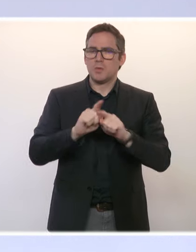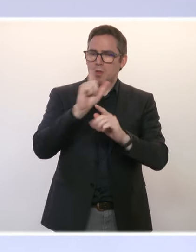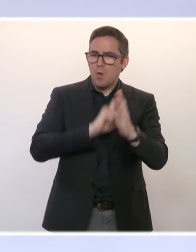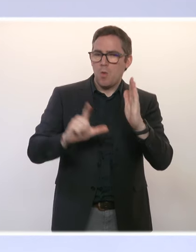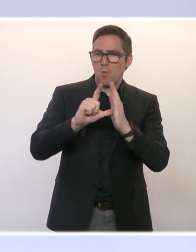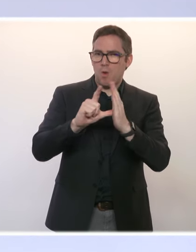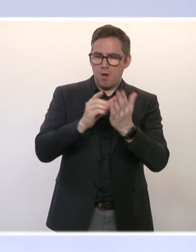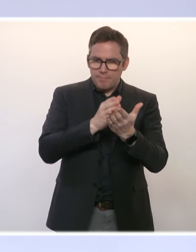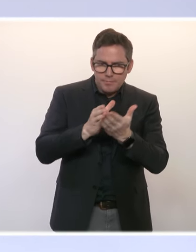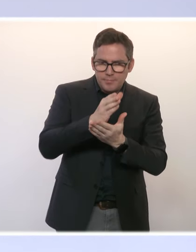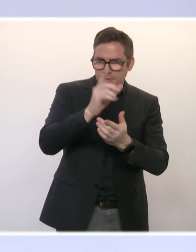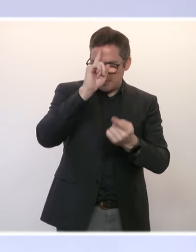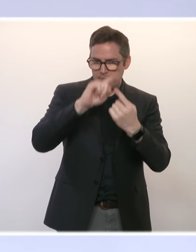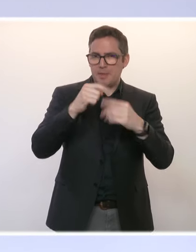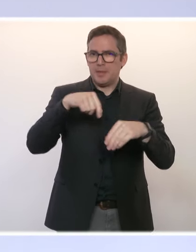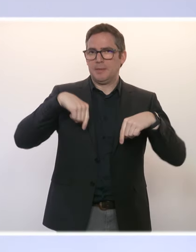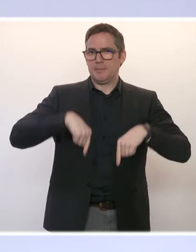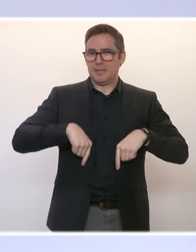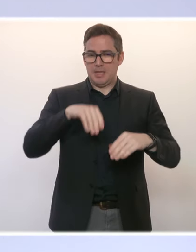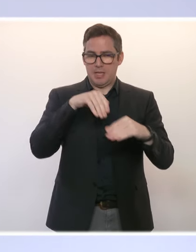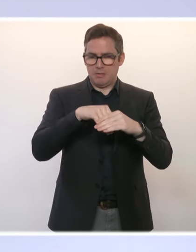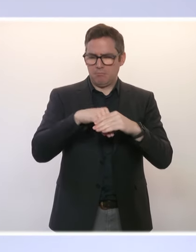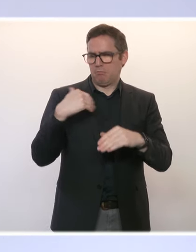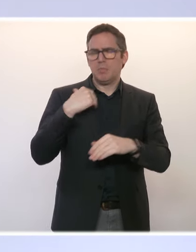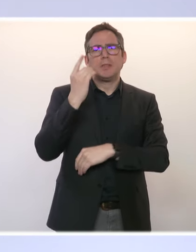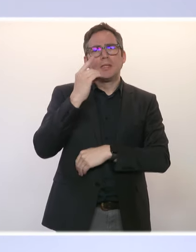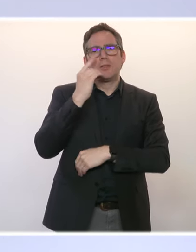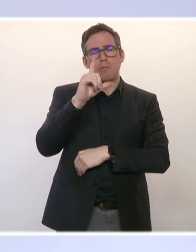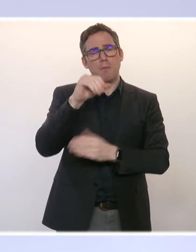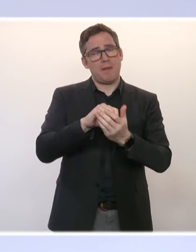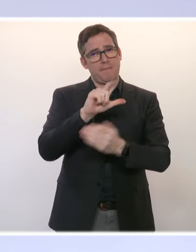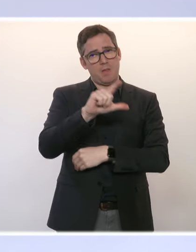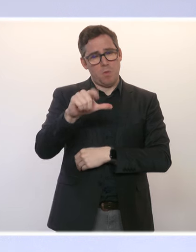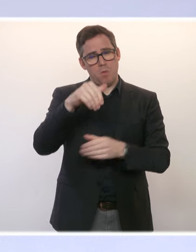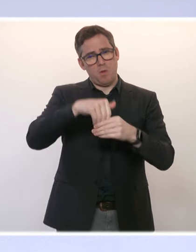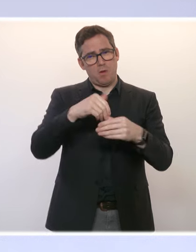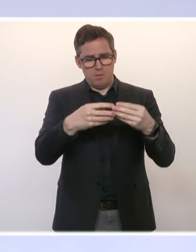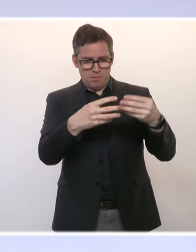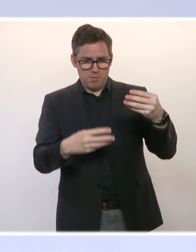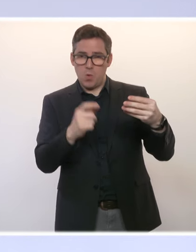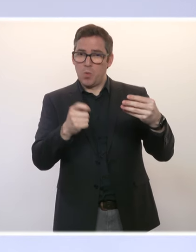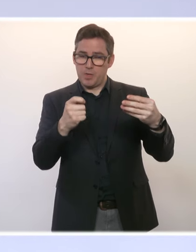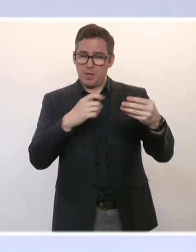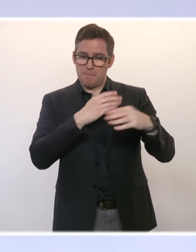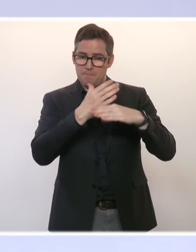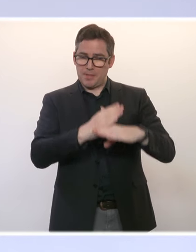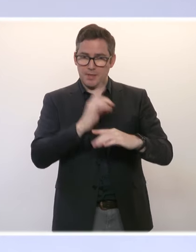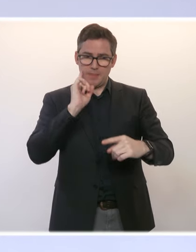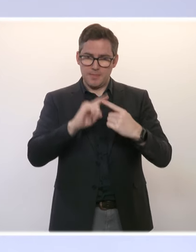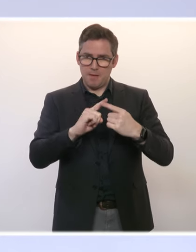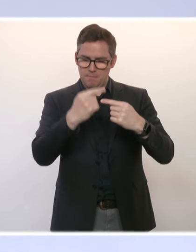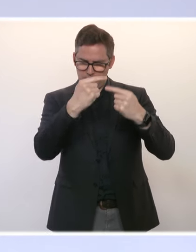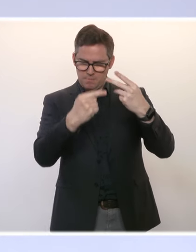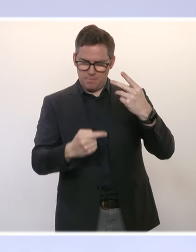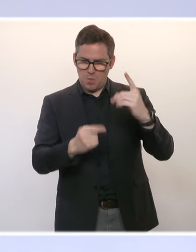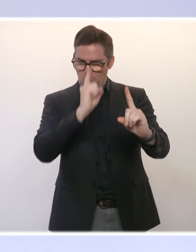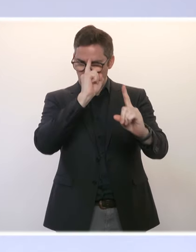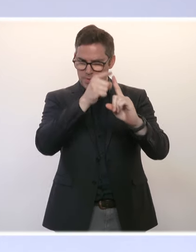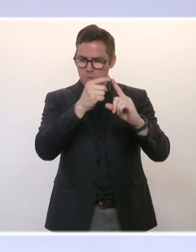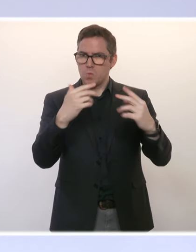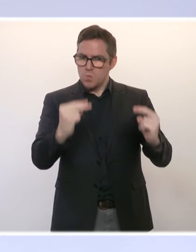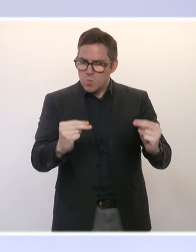programmation du ministère de l'Intérieur, adoptée en décembre 2022, prévoit en effet des moyens importants et fixe des objectifs élevés en la